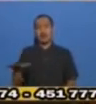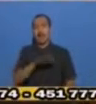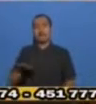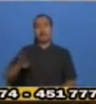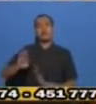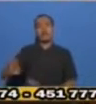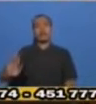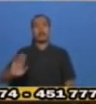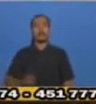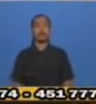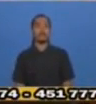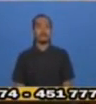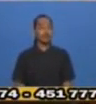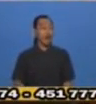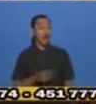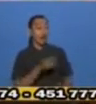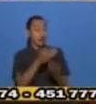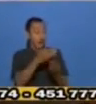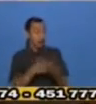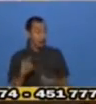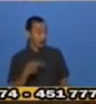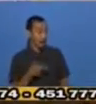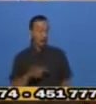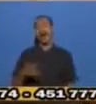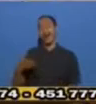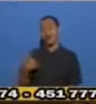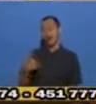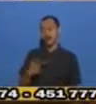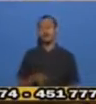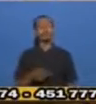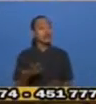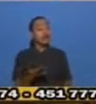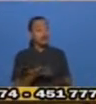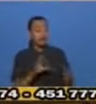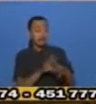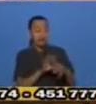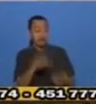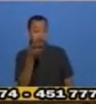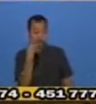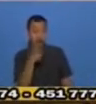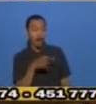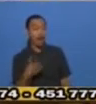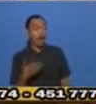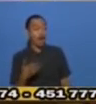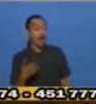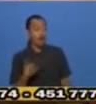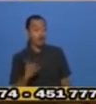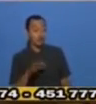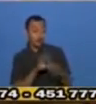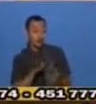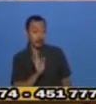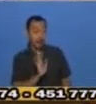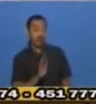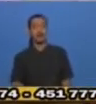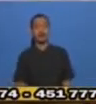gitu? Ya, justru sejak awal kami kerjasama dengan pemerintah. Karena Oke. kami nggak bisa sendiri. Iya. Vaksin yang punya